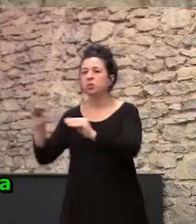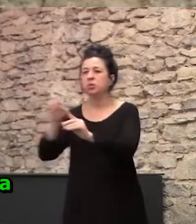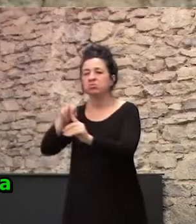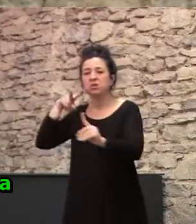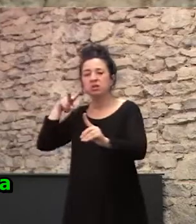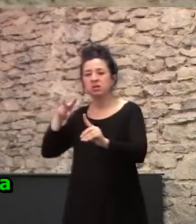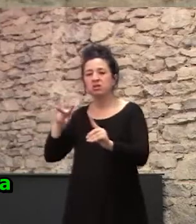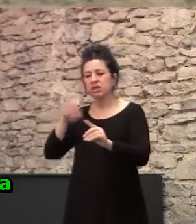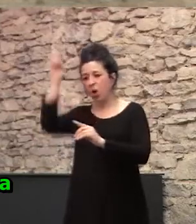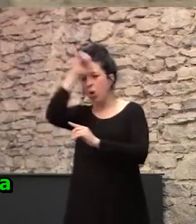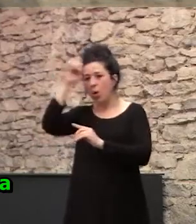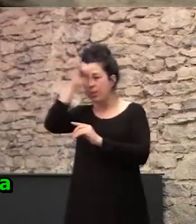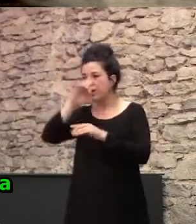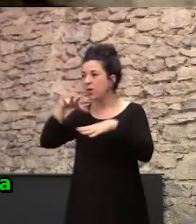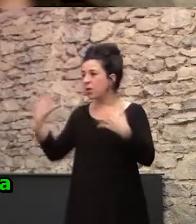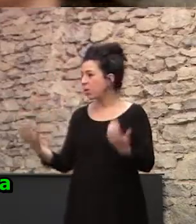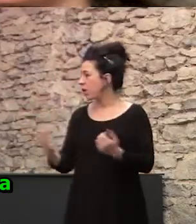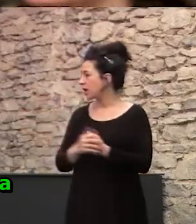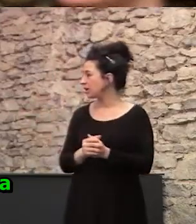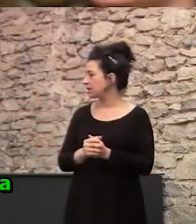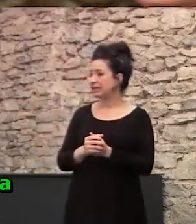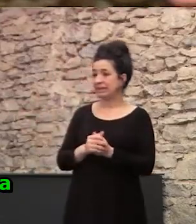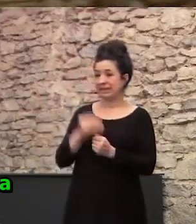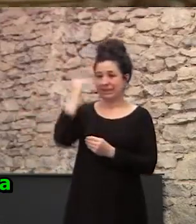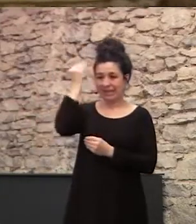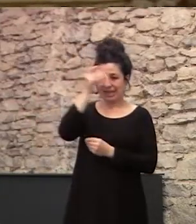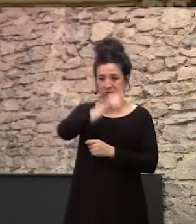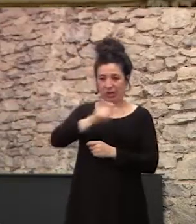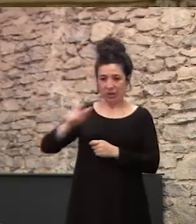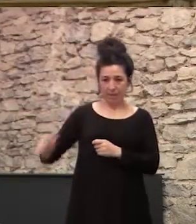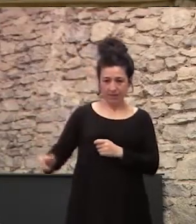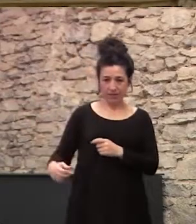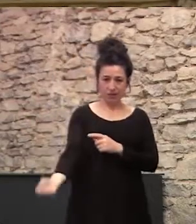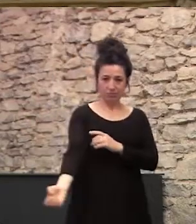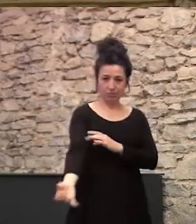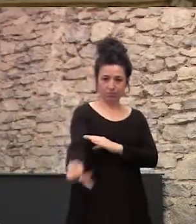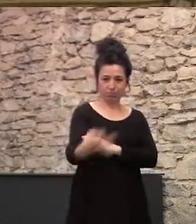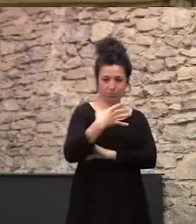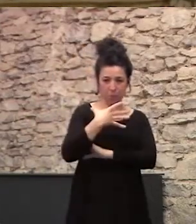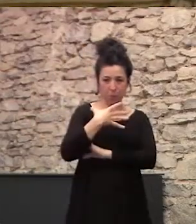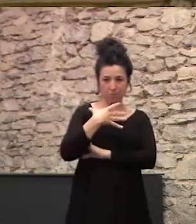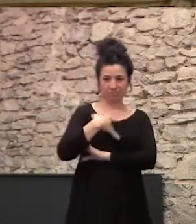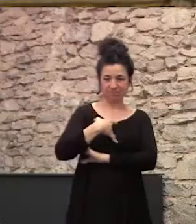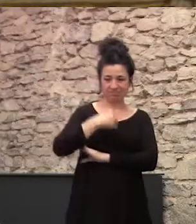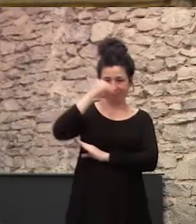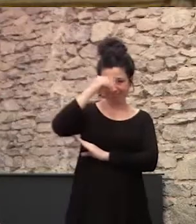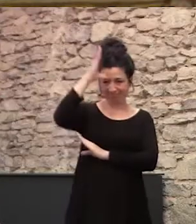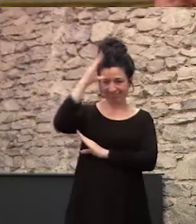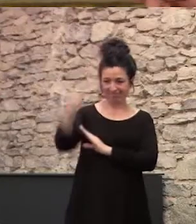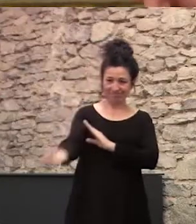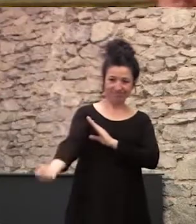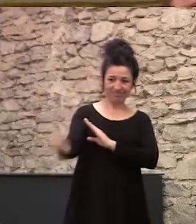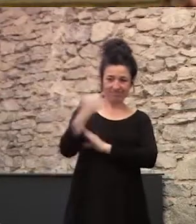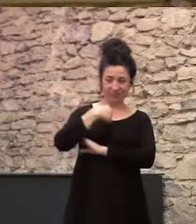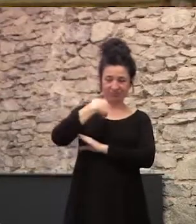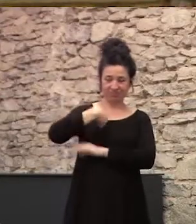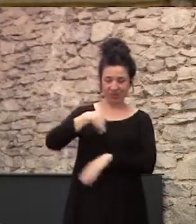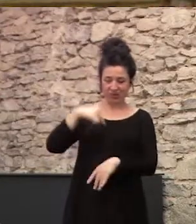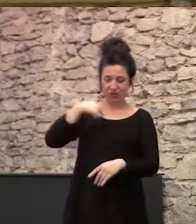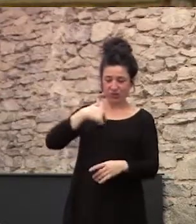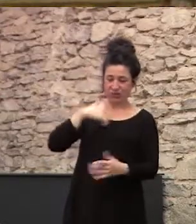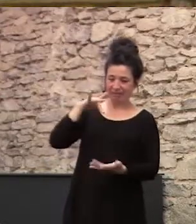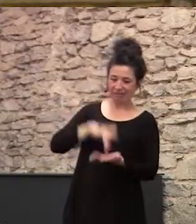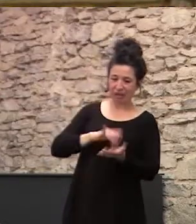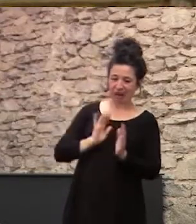Bai, uste dut baino gehiago dakien jendea dagoela hemen, horru guz? Bueno, ez baina. Ontokatzen zaizu. Bai, ontokatzen zait mojarme,